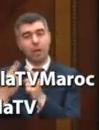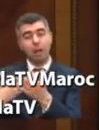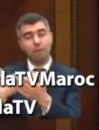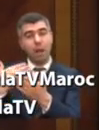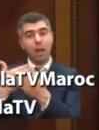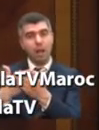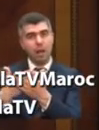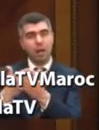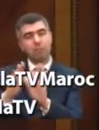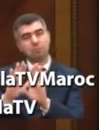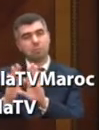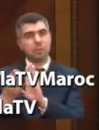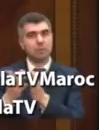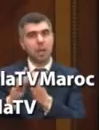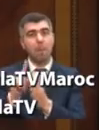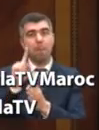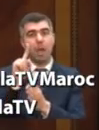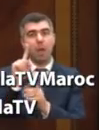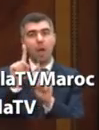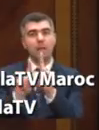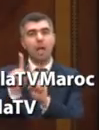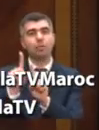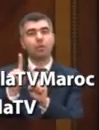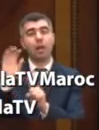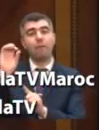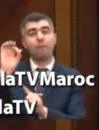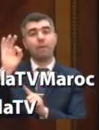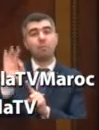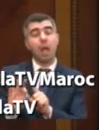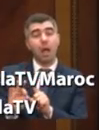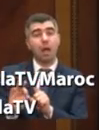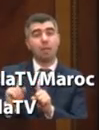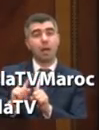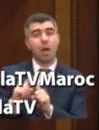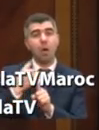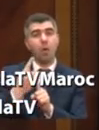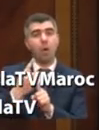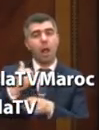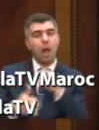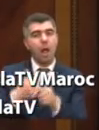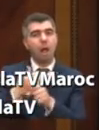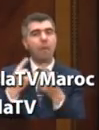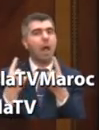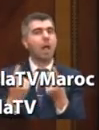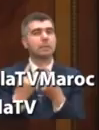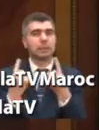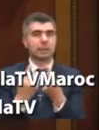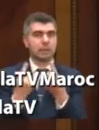آخر نوفمبر تقريبا كنا في 111% زيادة بالنسبة لسنة عادية اللي هي 30 سنة ديال